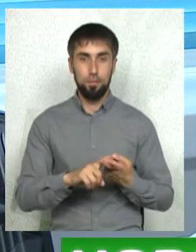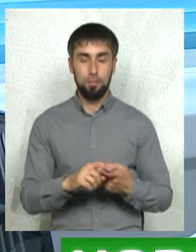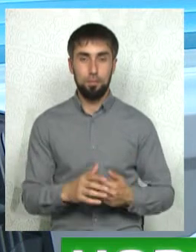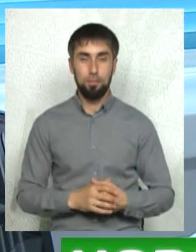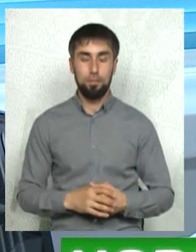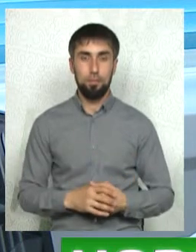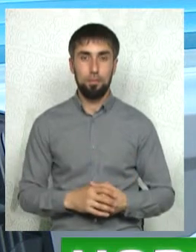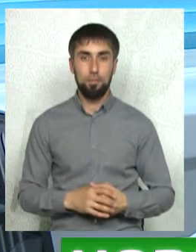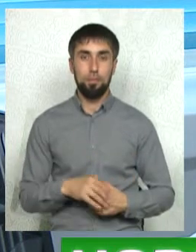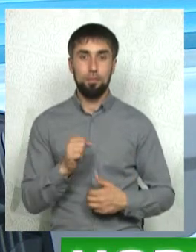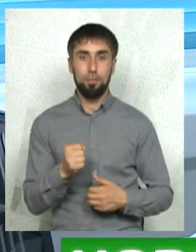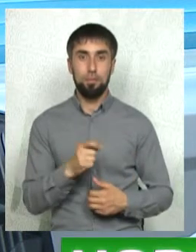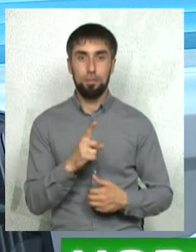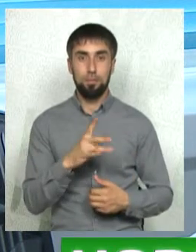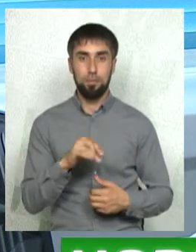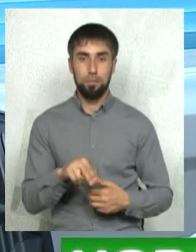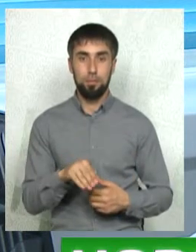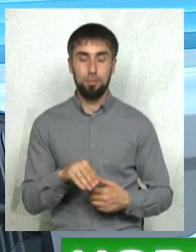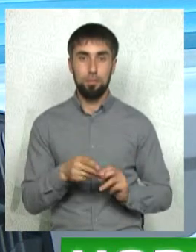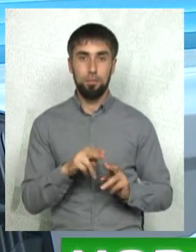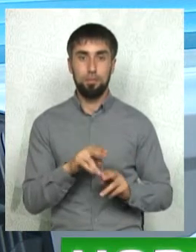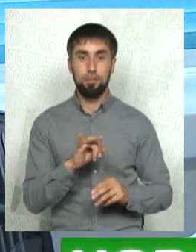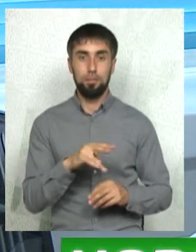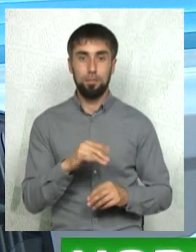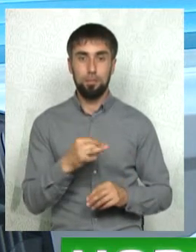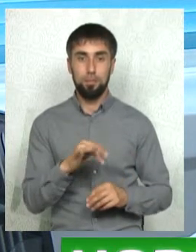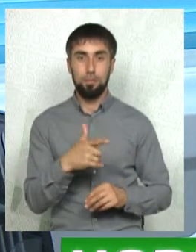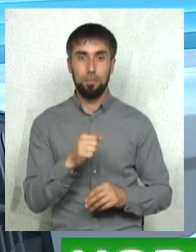инфекции. Значит, иммунизация,